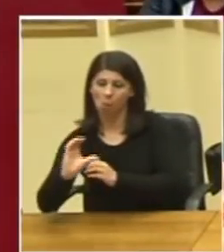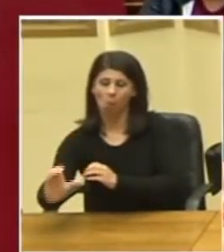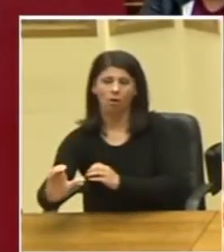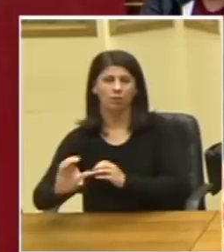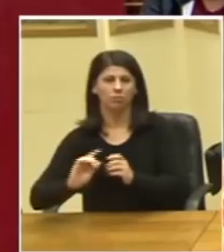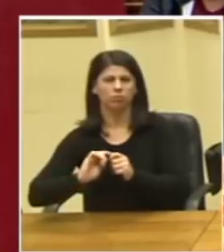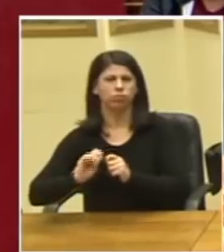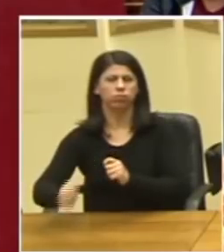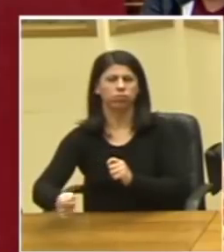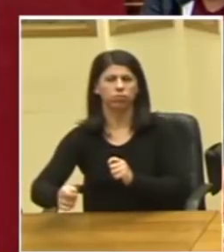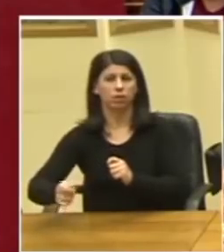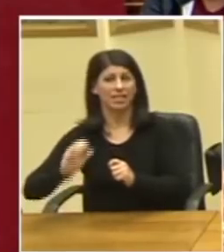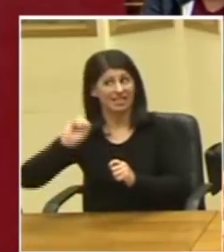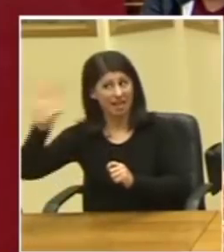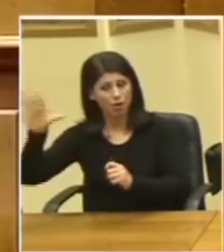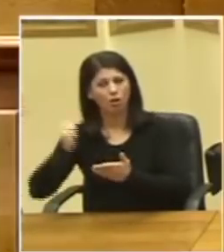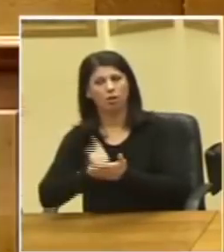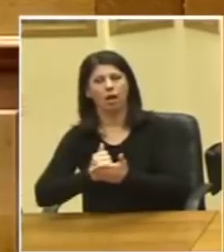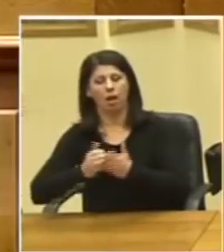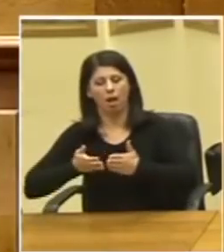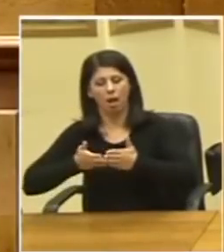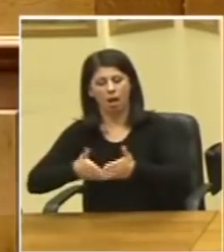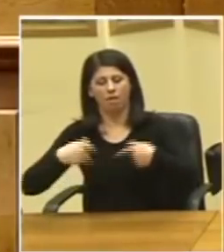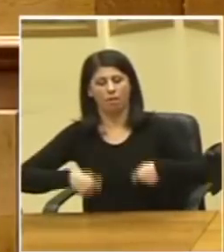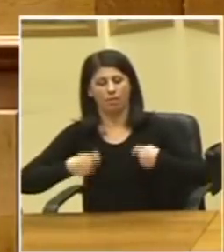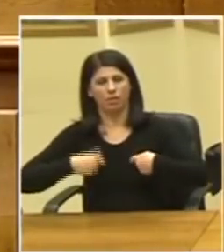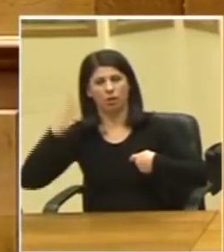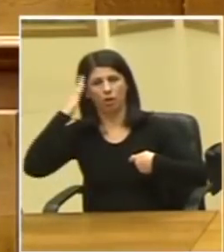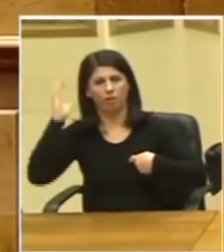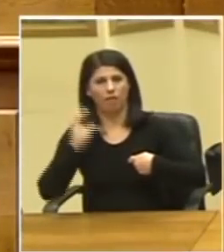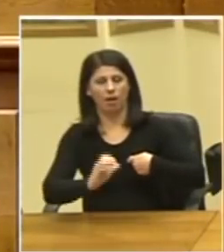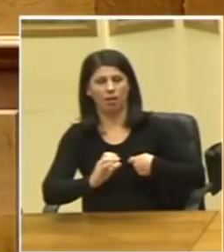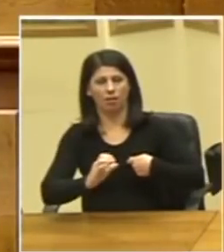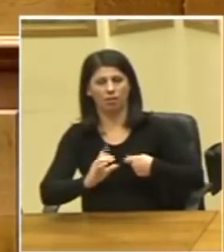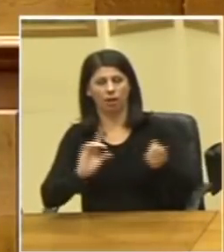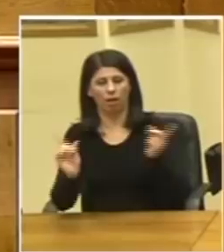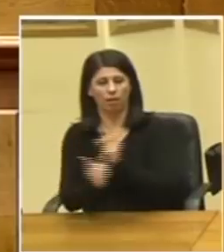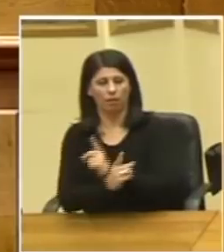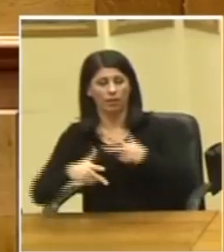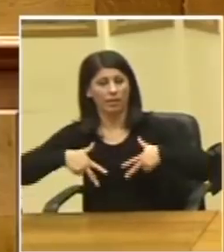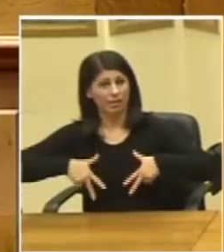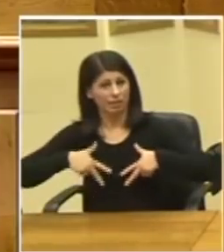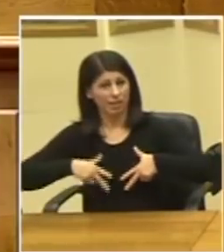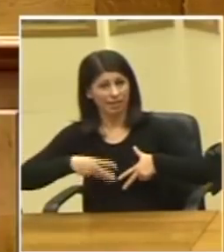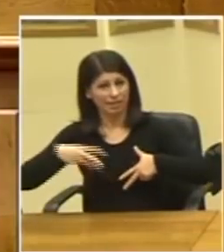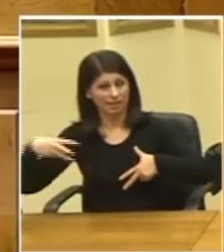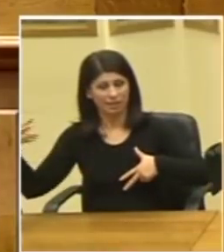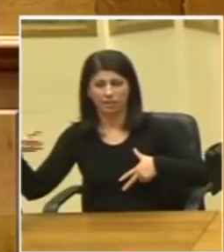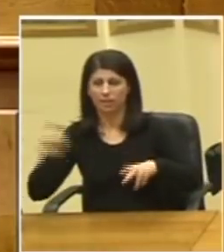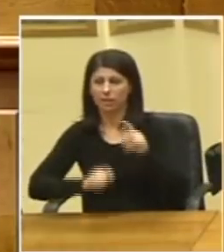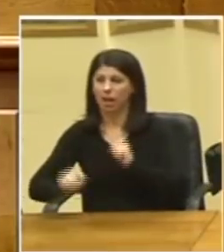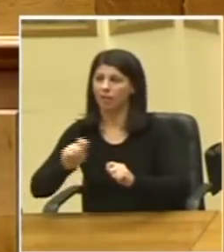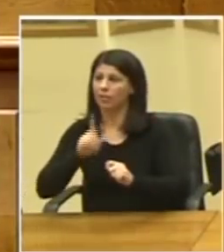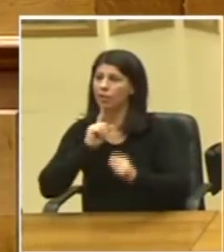ξένο και εφοπλιστικό κεφάλαιο. Αντίθετα, η κυβέρνηση ΣΥΡΙΖΑ έστησε και ολόκληρη φιέστα για